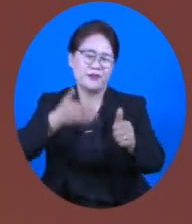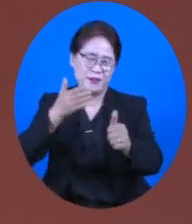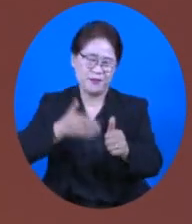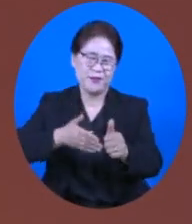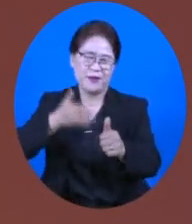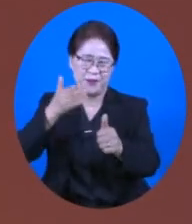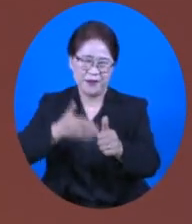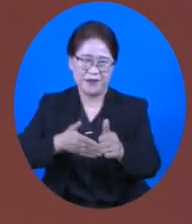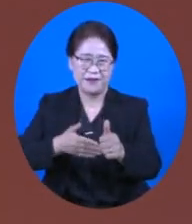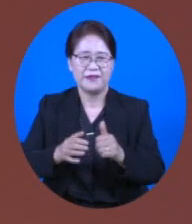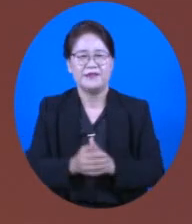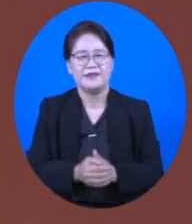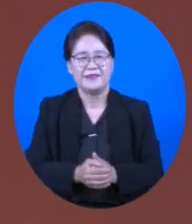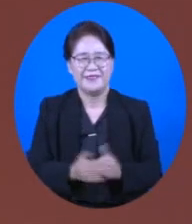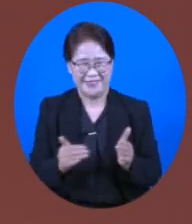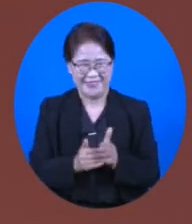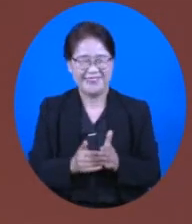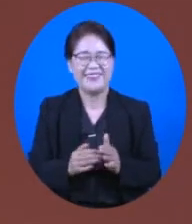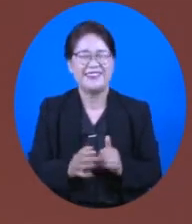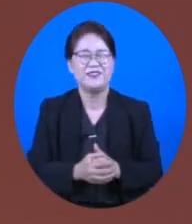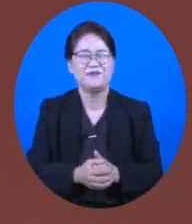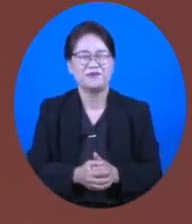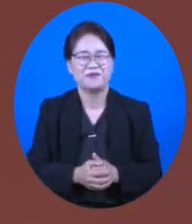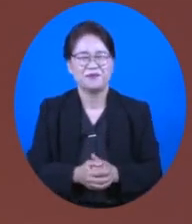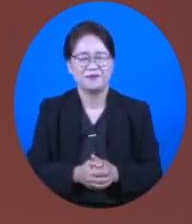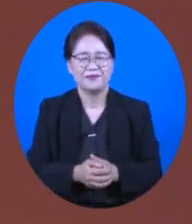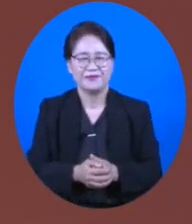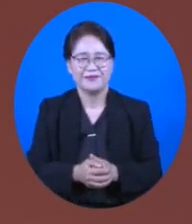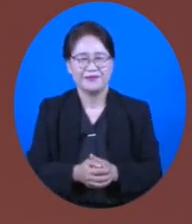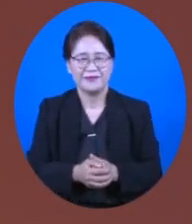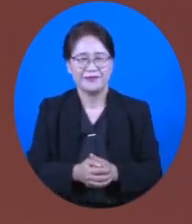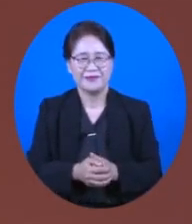믿으오. 그것까지만 하겠어요.